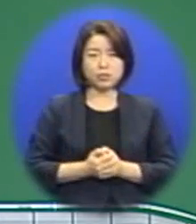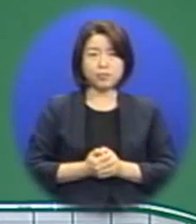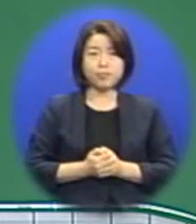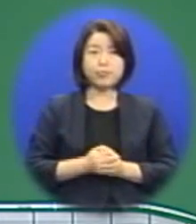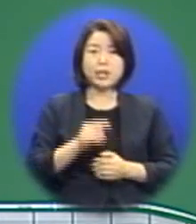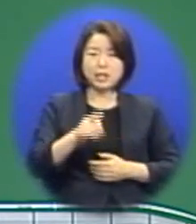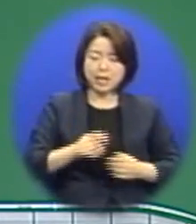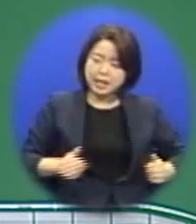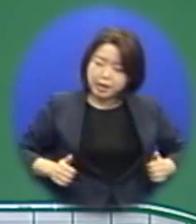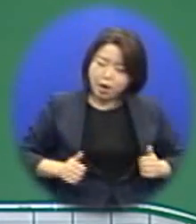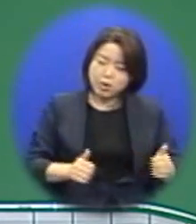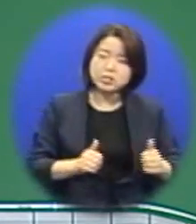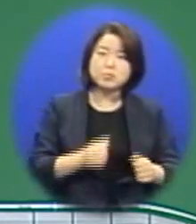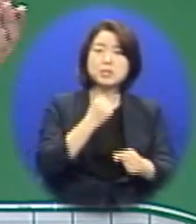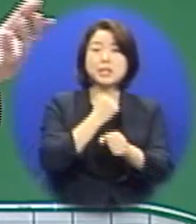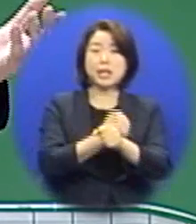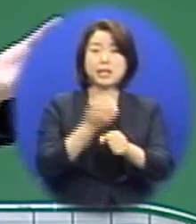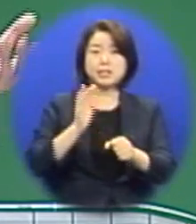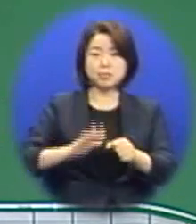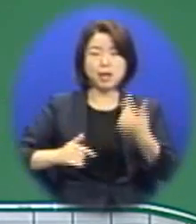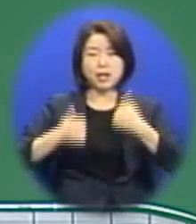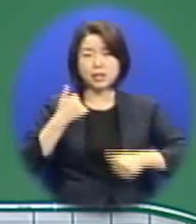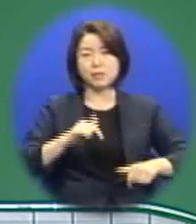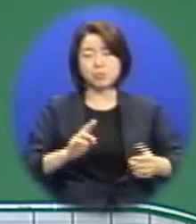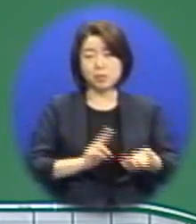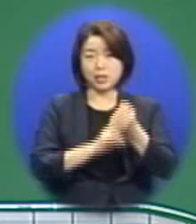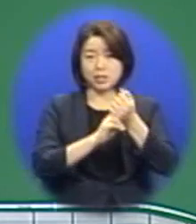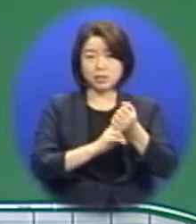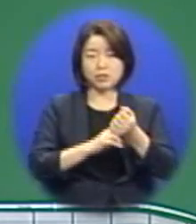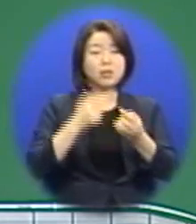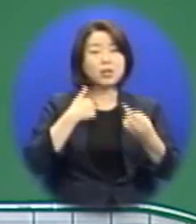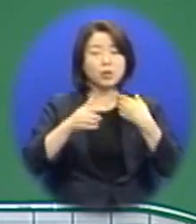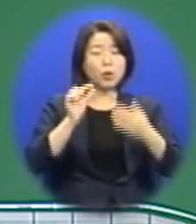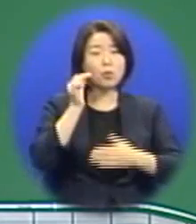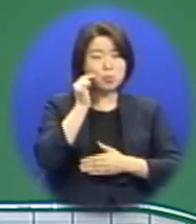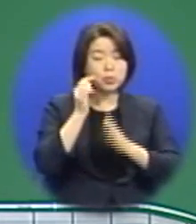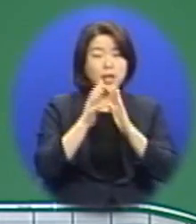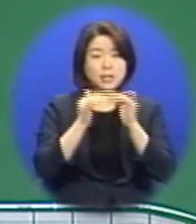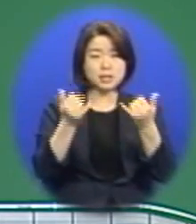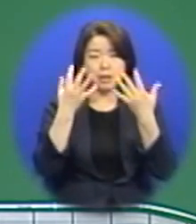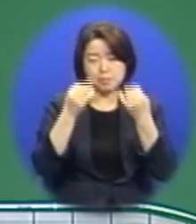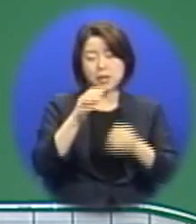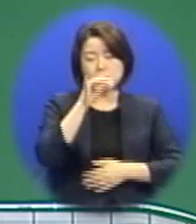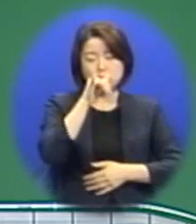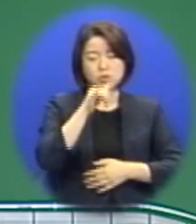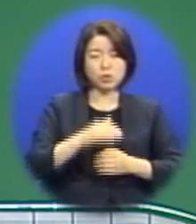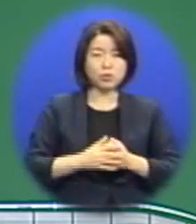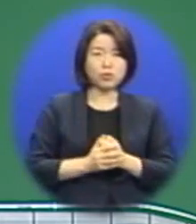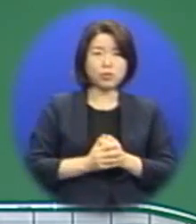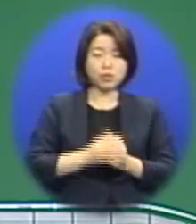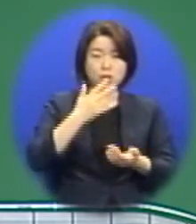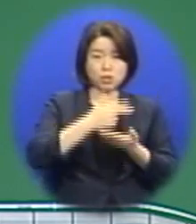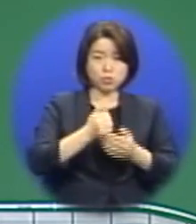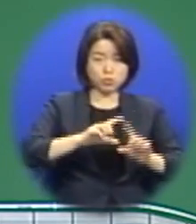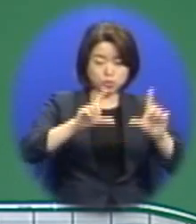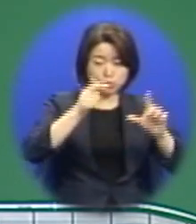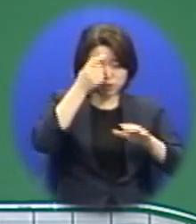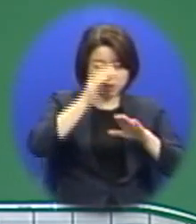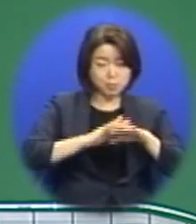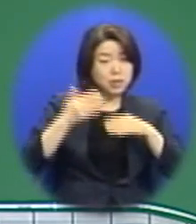그렇게 열심히 했는데도 기쁨의 기적은 전혀 경험하지 못하는 사람들 많습니다. 주일 예배 드려야